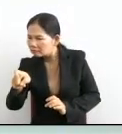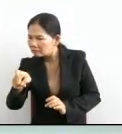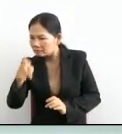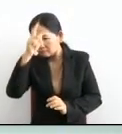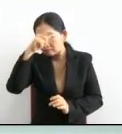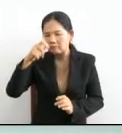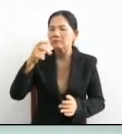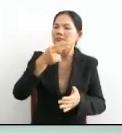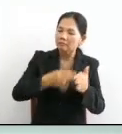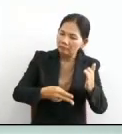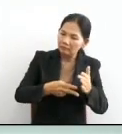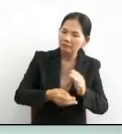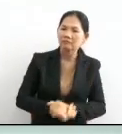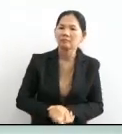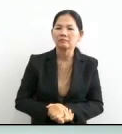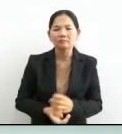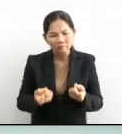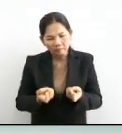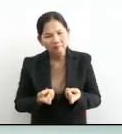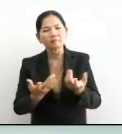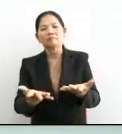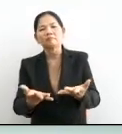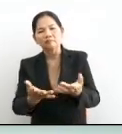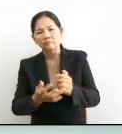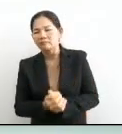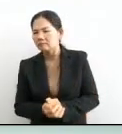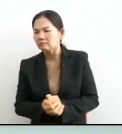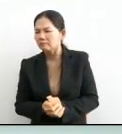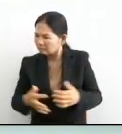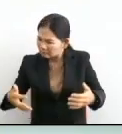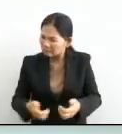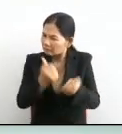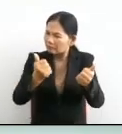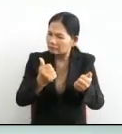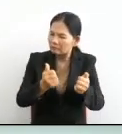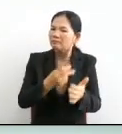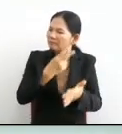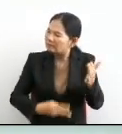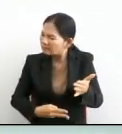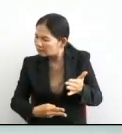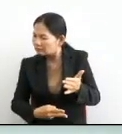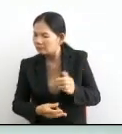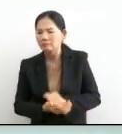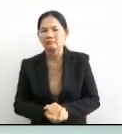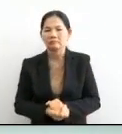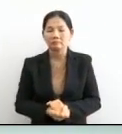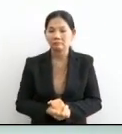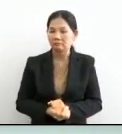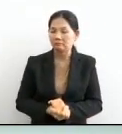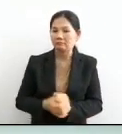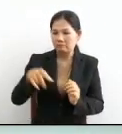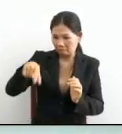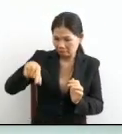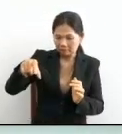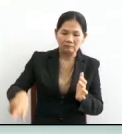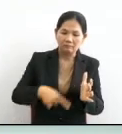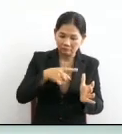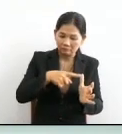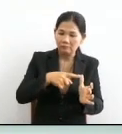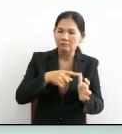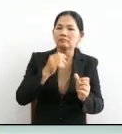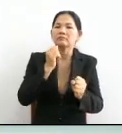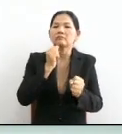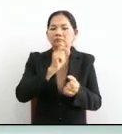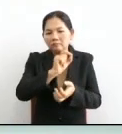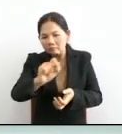rừng ấy cả làng chẳng miền hai đấy cả làng đang hay à mất ban là bốc niên chẳng ấy là còn chẳng ca nó cứ kể từ xây ban đôi mặt